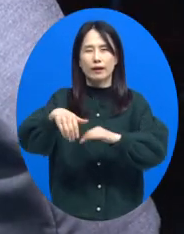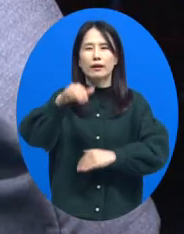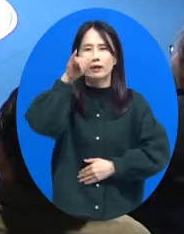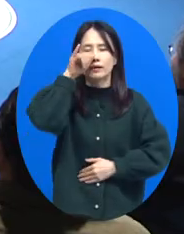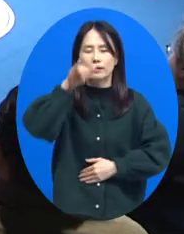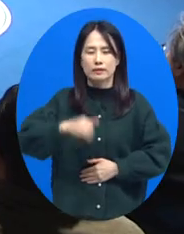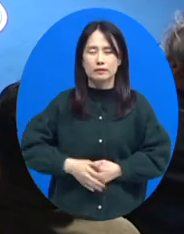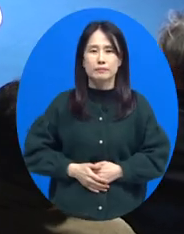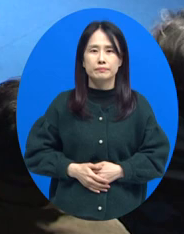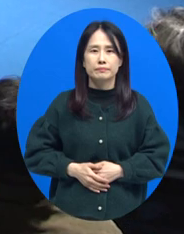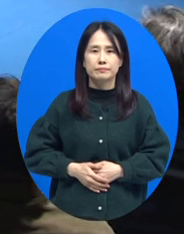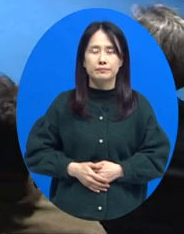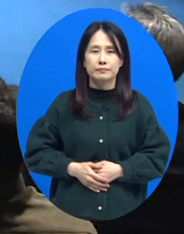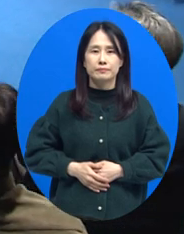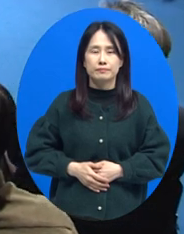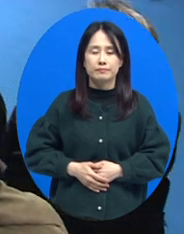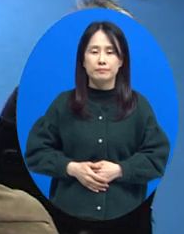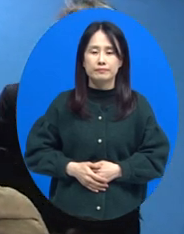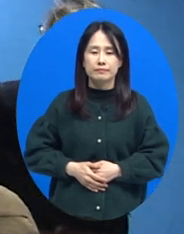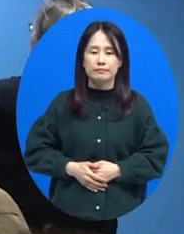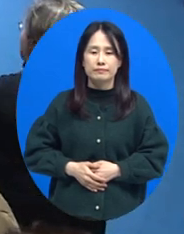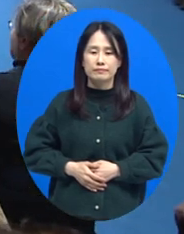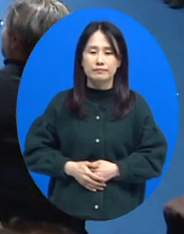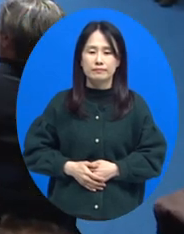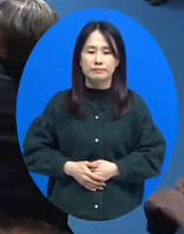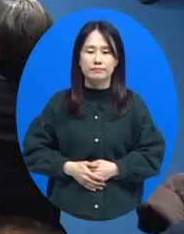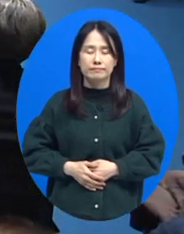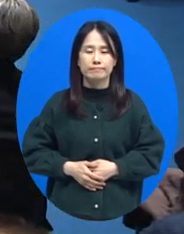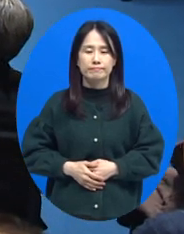방식입니다 경기슈 TV 최창순입니다